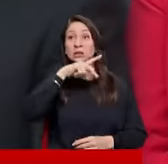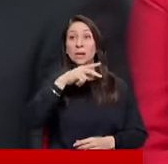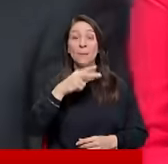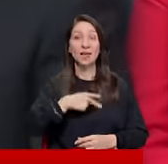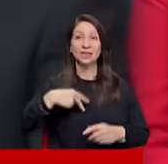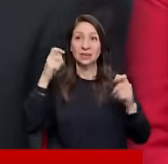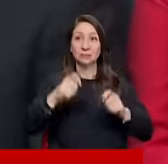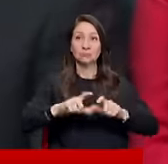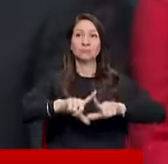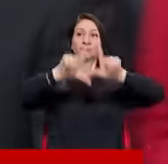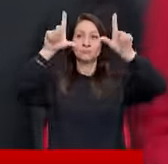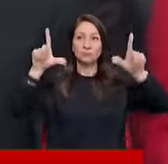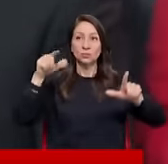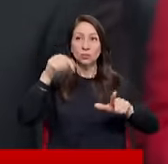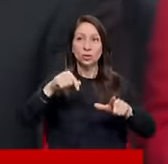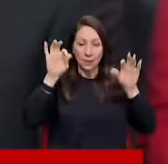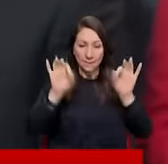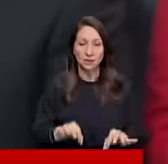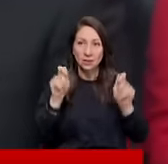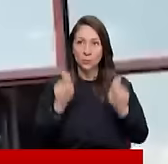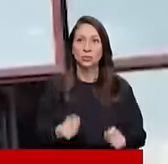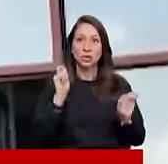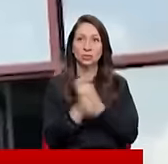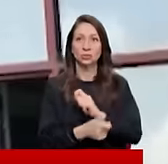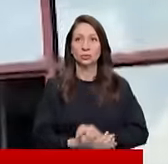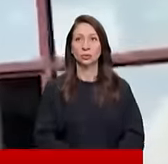Keçiören Belediyesi olarak bugün itibariyle